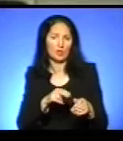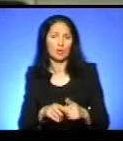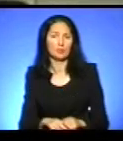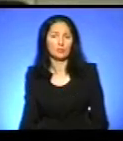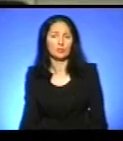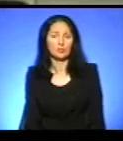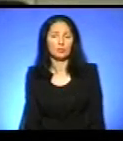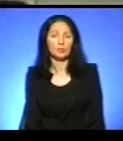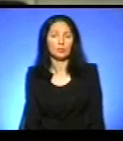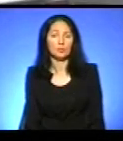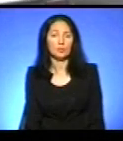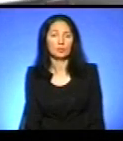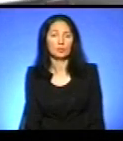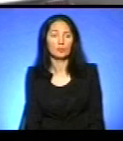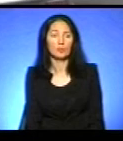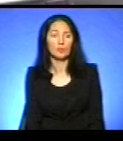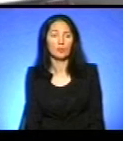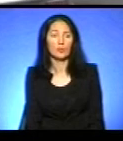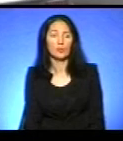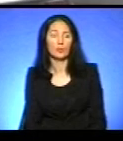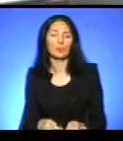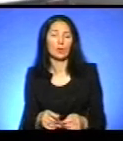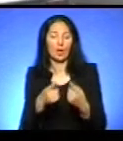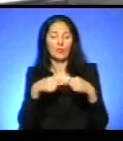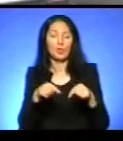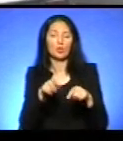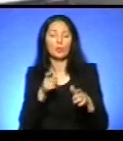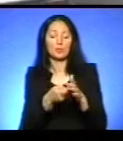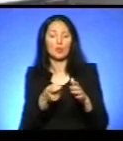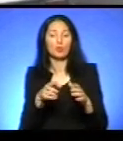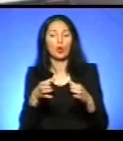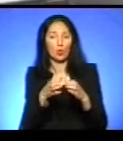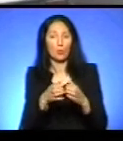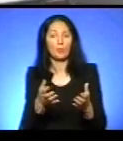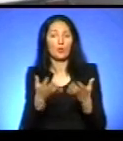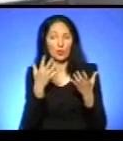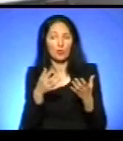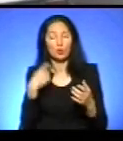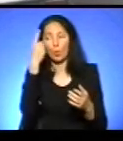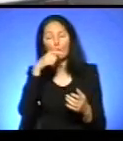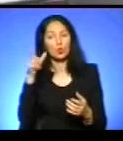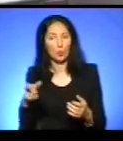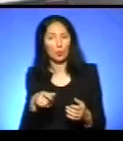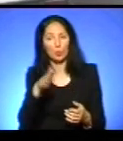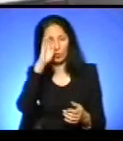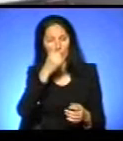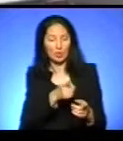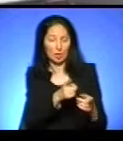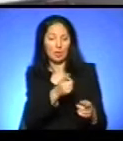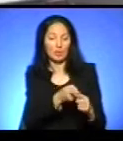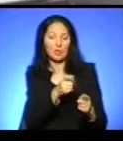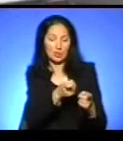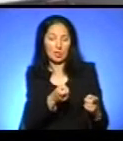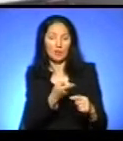Сиротюк. Виїздом слідчо-оперативної групи встановлено особу стрілка. Ним виявився житель міста Тернополь, який